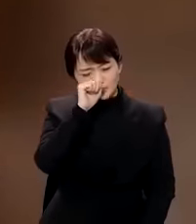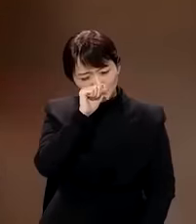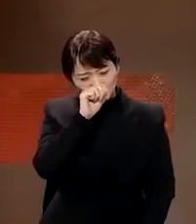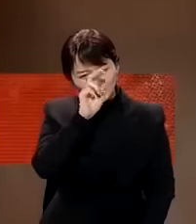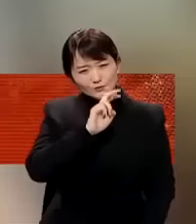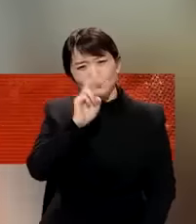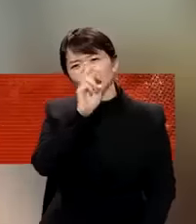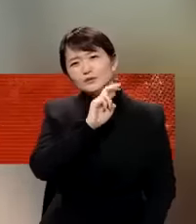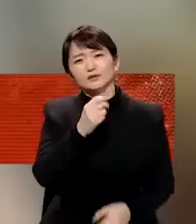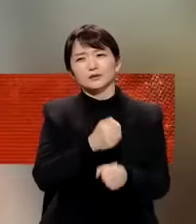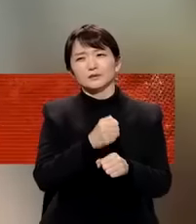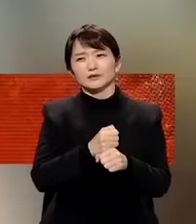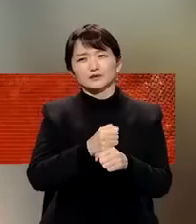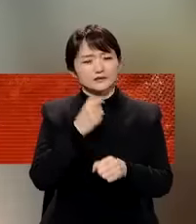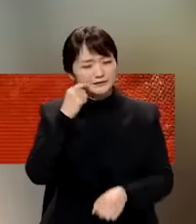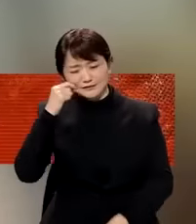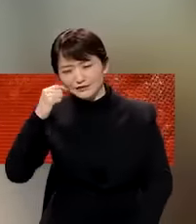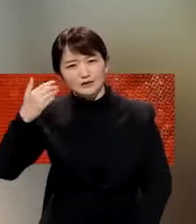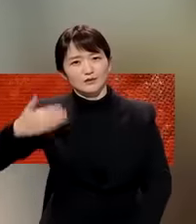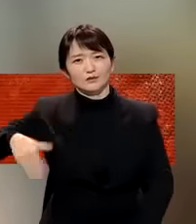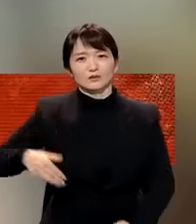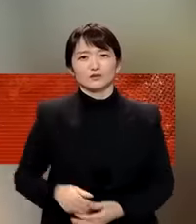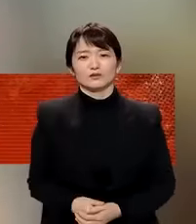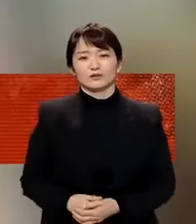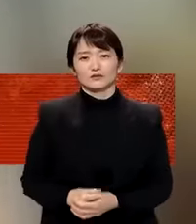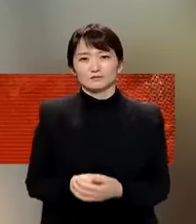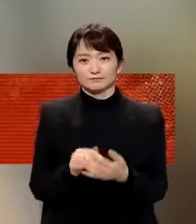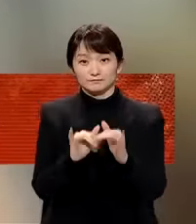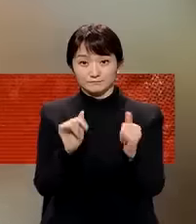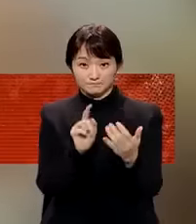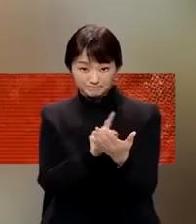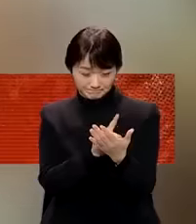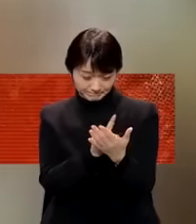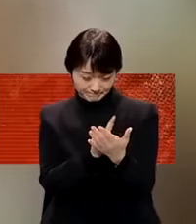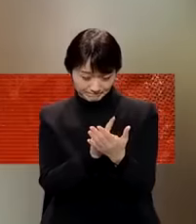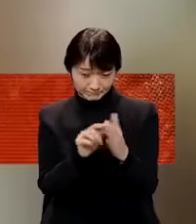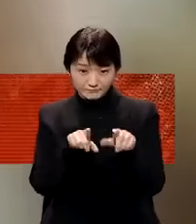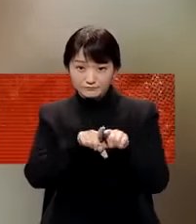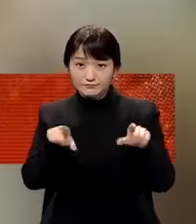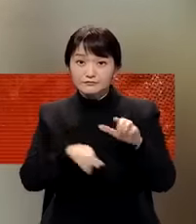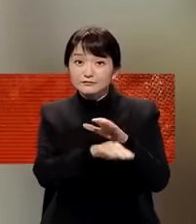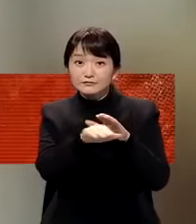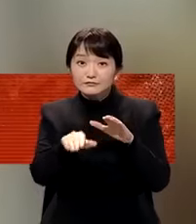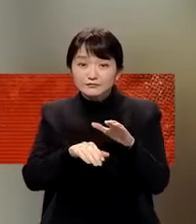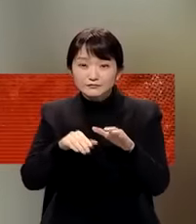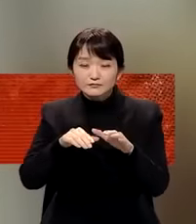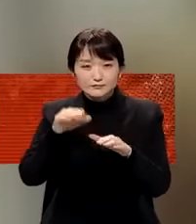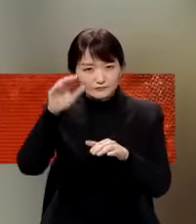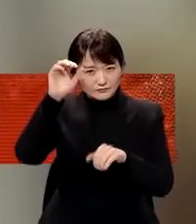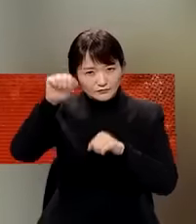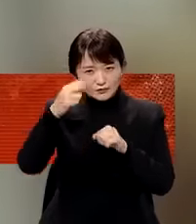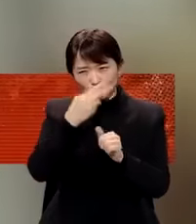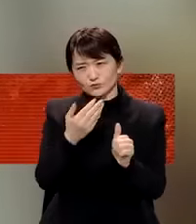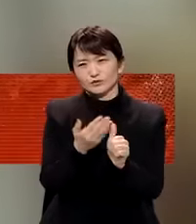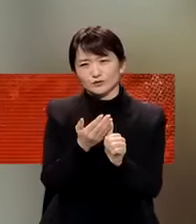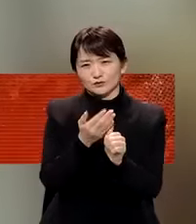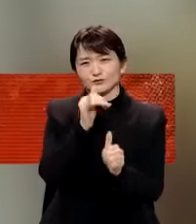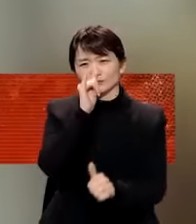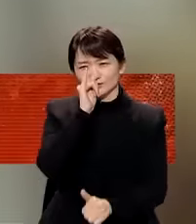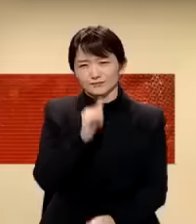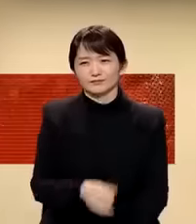굉장히 어마어마하다고 합니다이 또 친화력이 너무 좋아서요 일반 가정에서도 반려동물로 많이들 키운다고 하네요